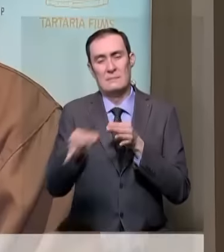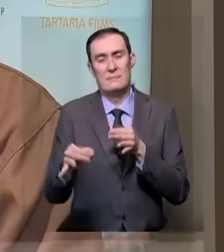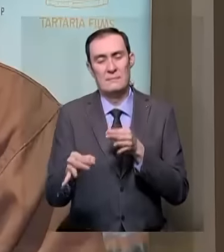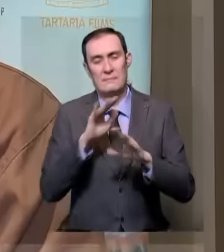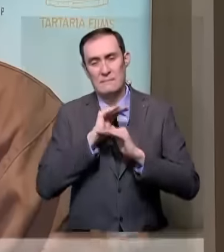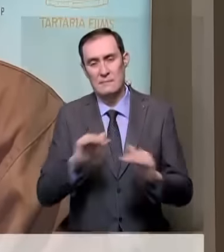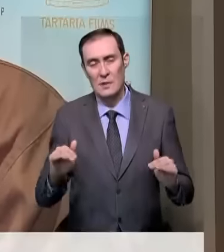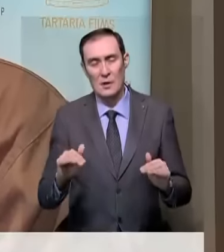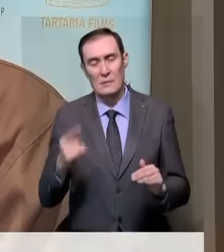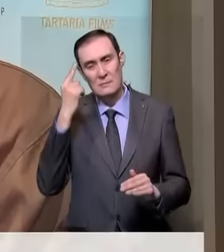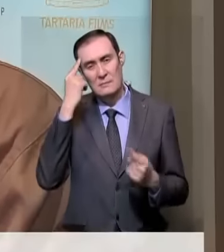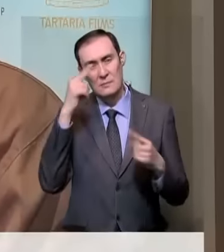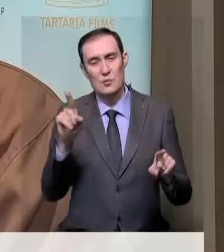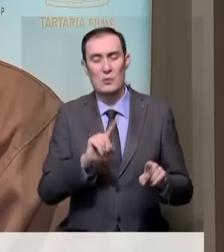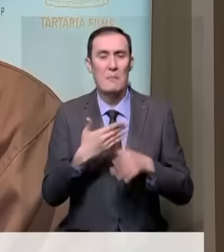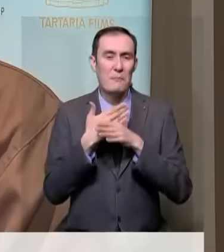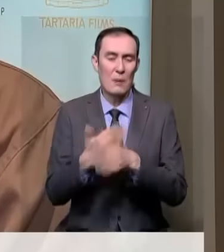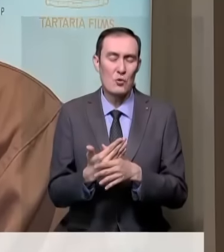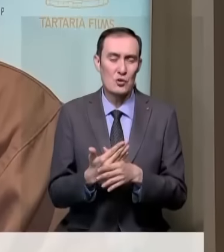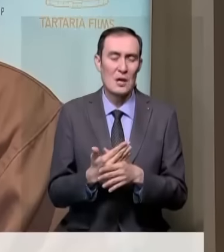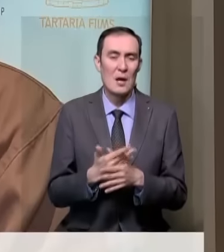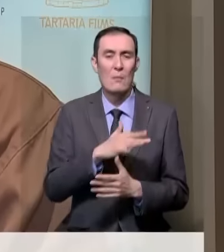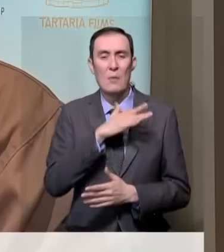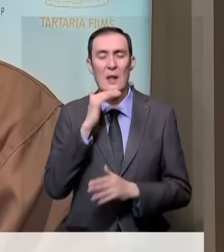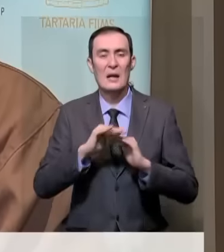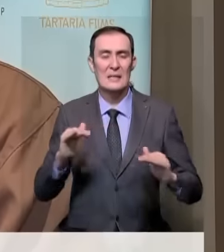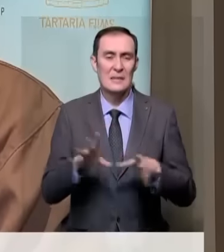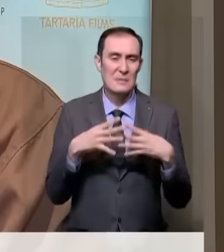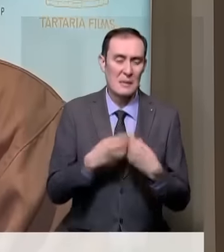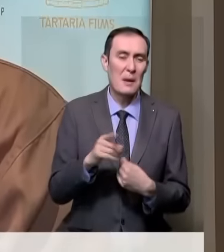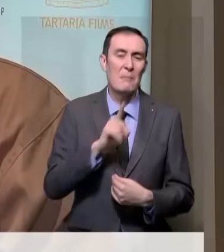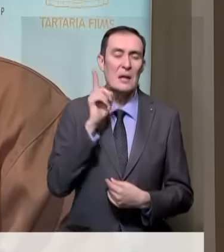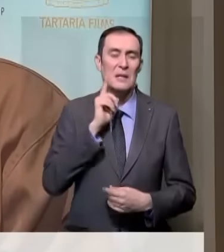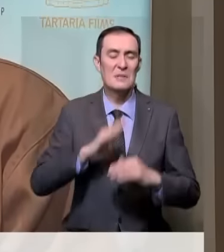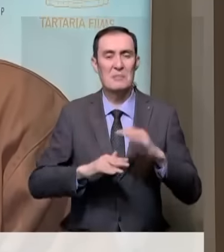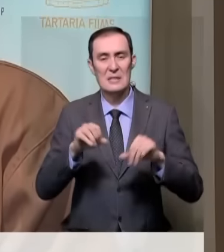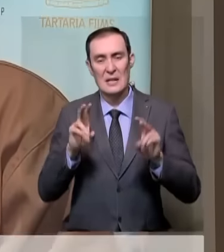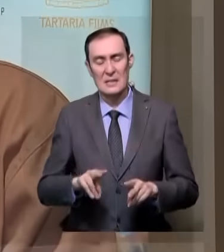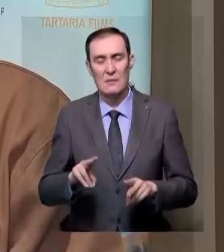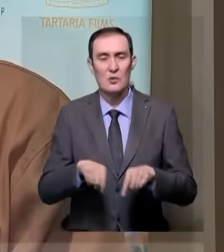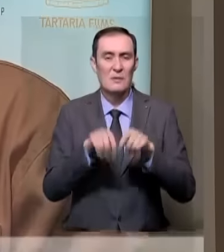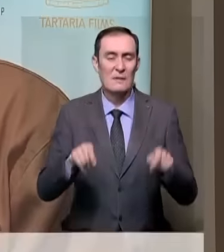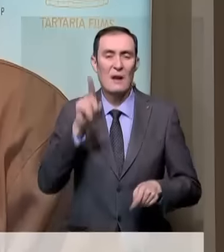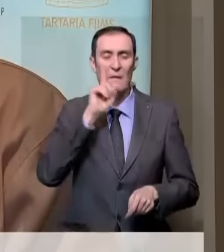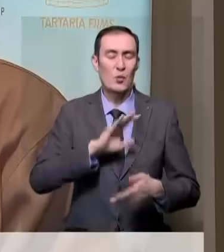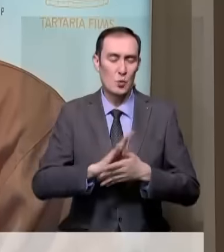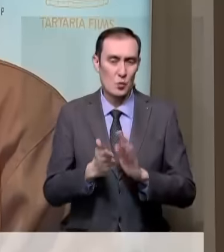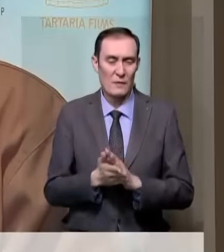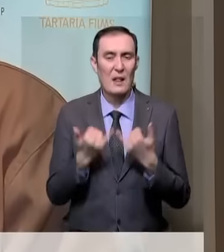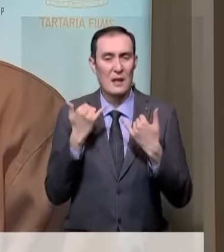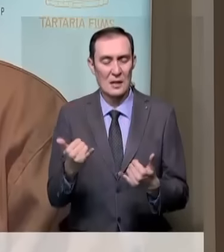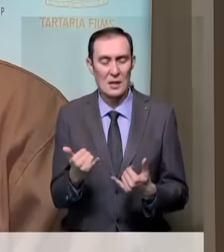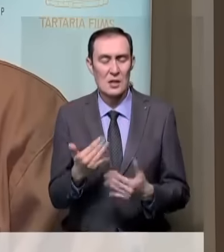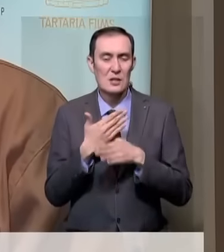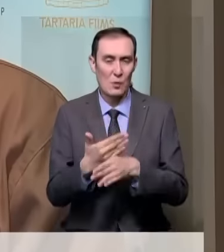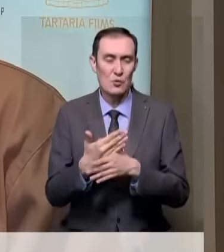идея помочь в первую очередь многодетным семьям и молодым специалистам в создании комфортных условий для них